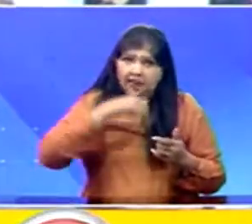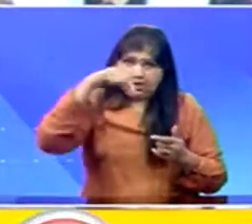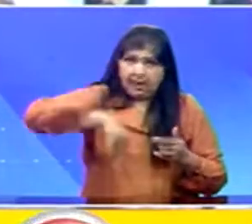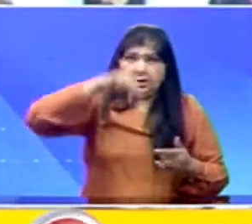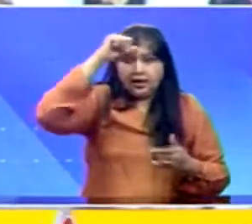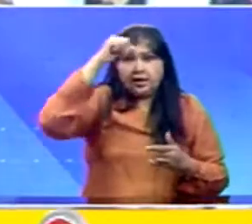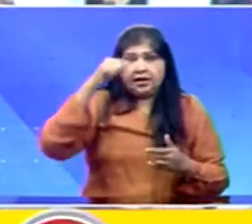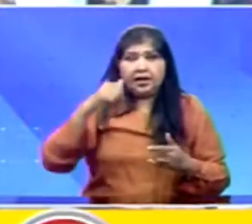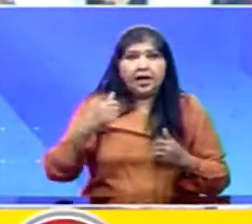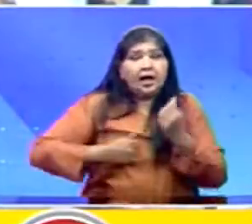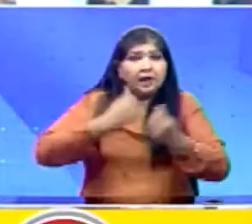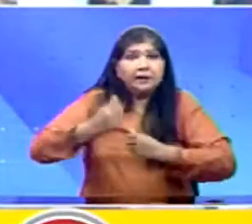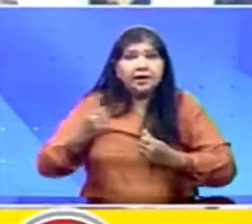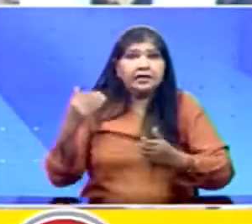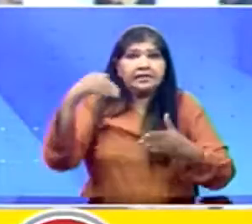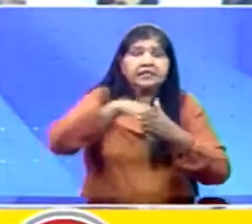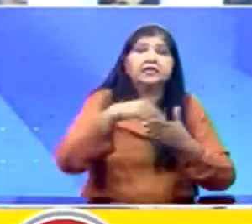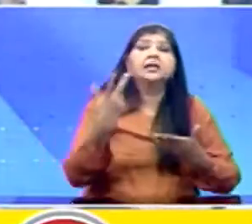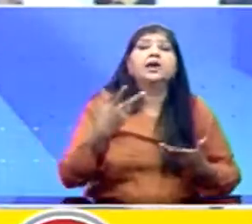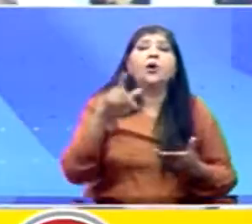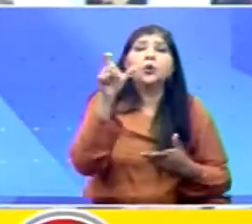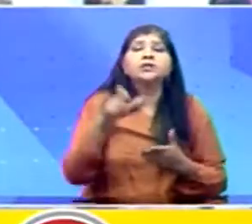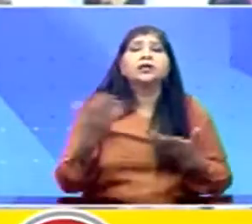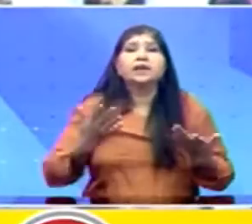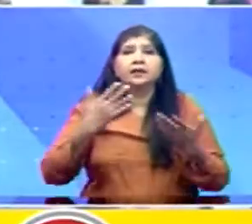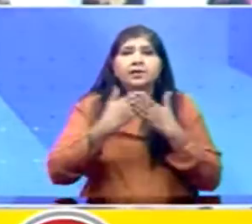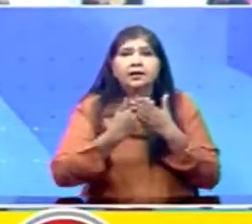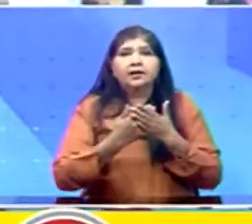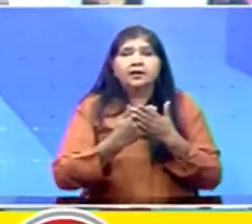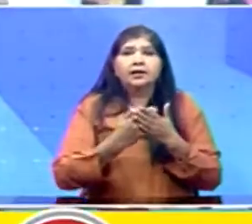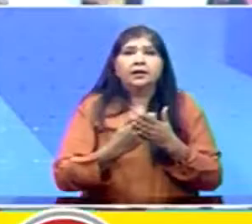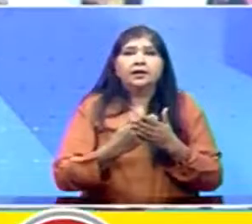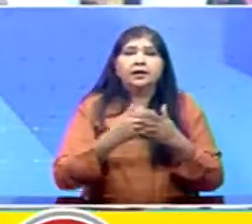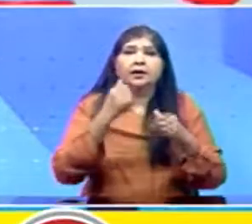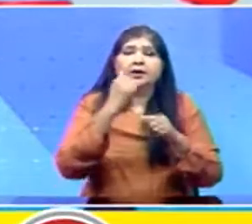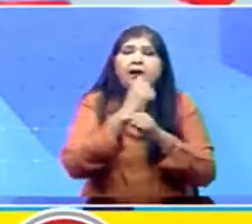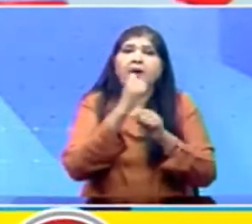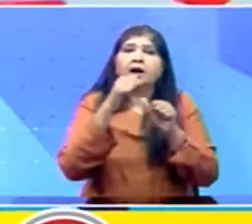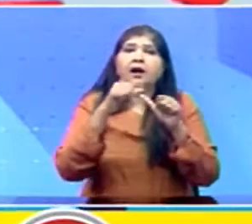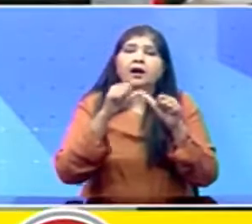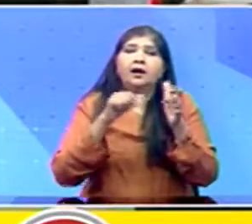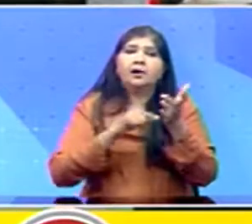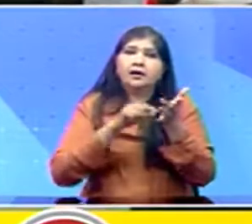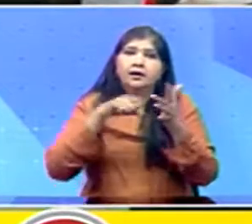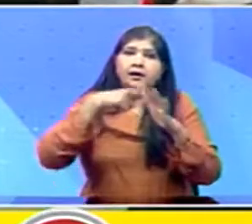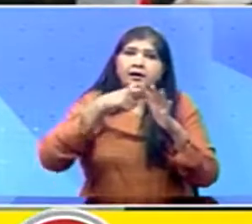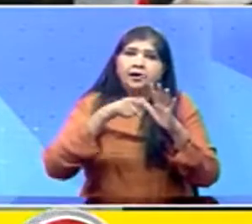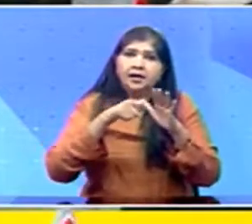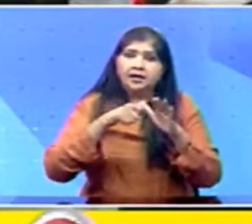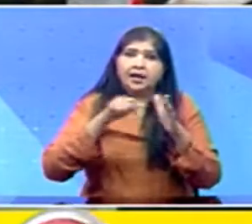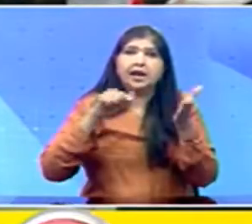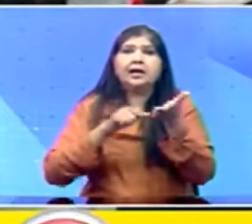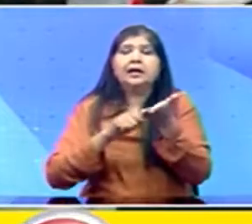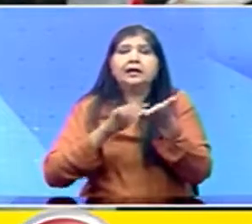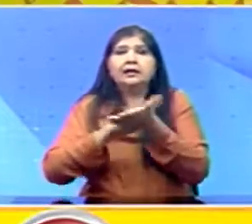शामिल हुए थे ये पांच खेल है गतका, ठांगता,